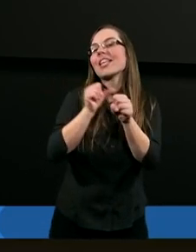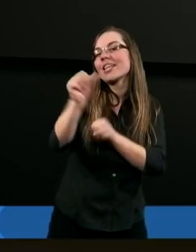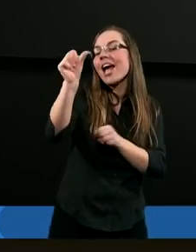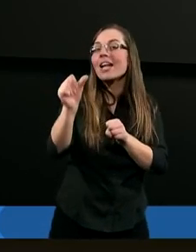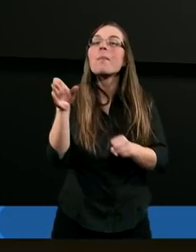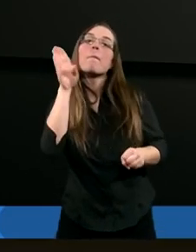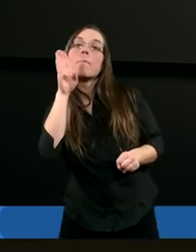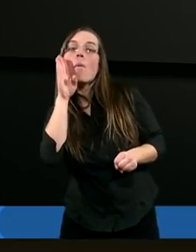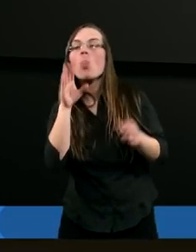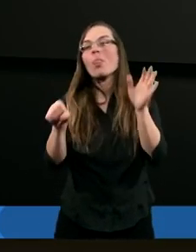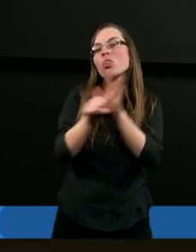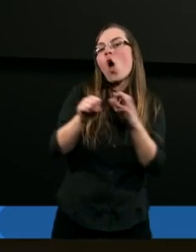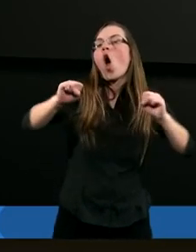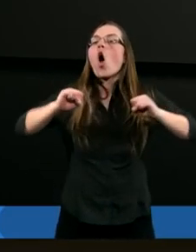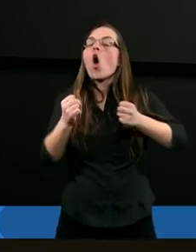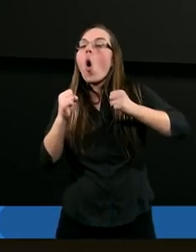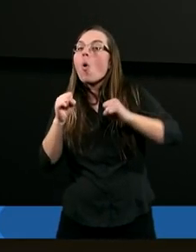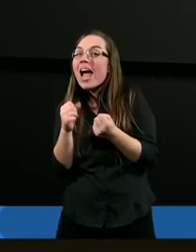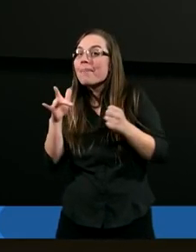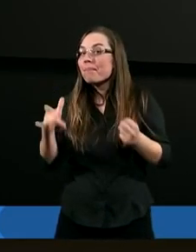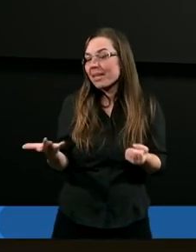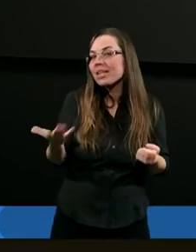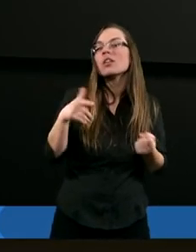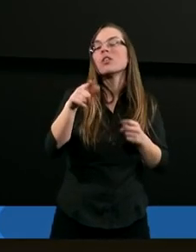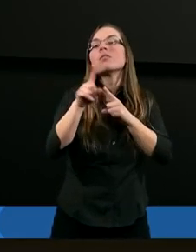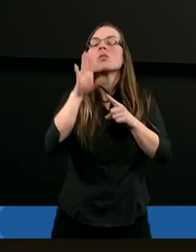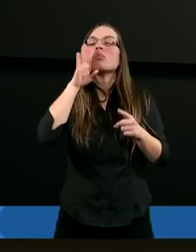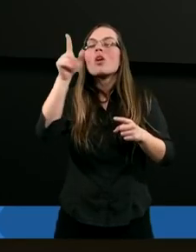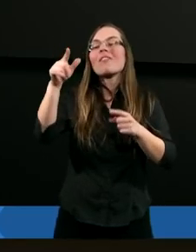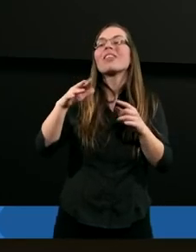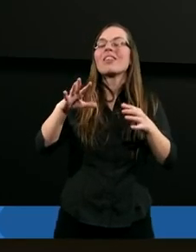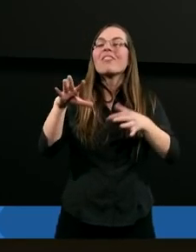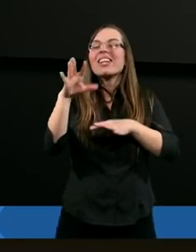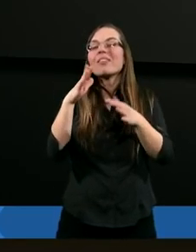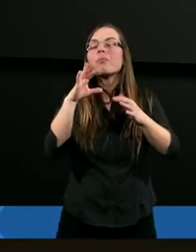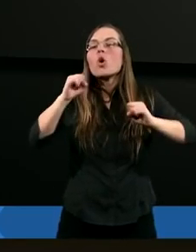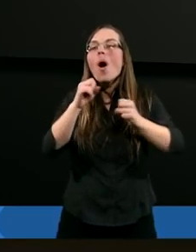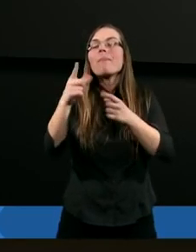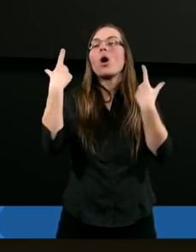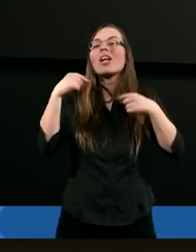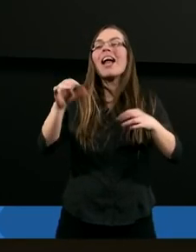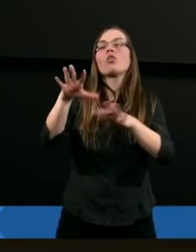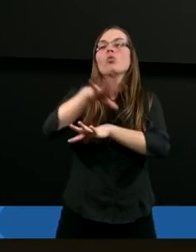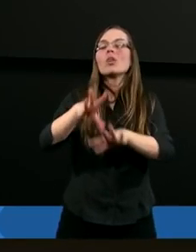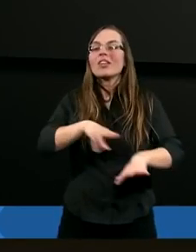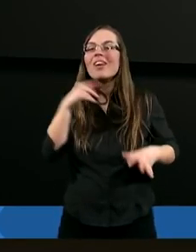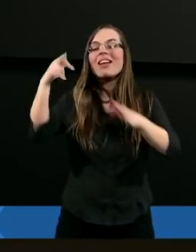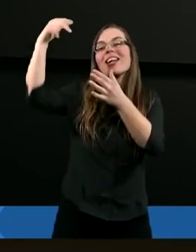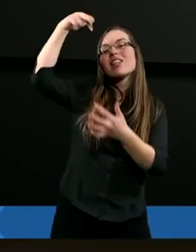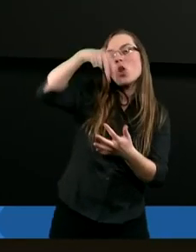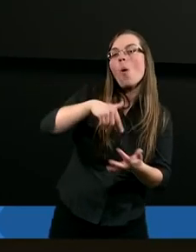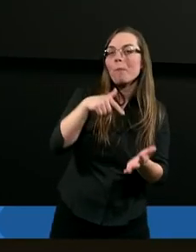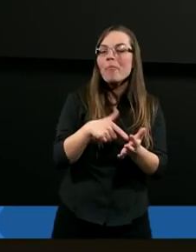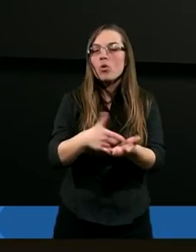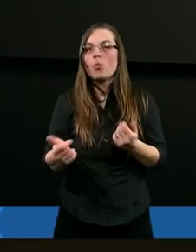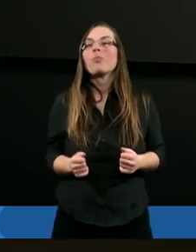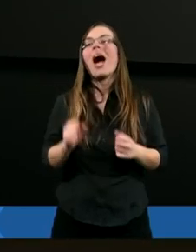jest podobny do gołębicy. Czyli co? Zstąpił Duch Święty. Zstąpił.